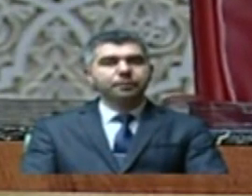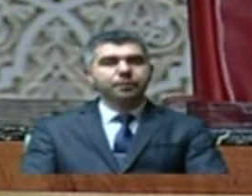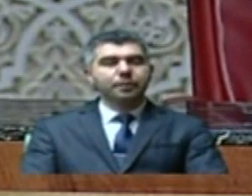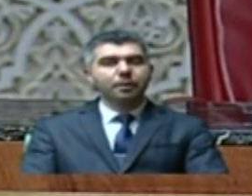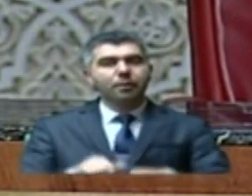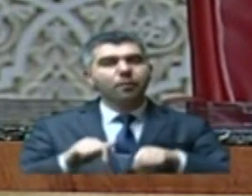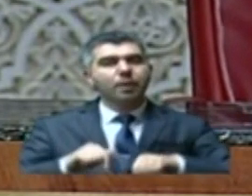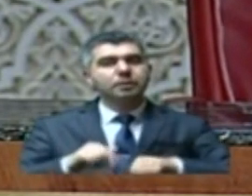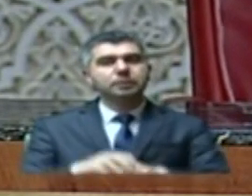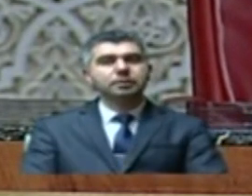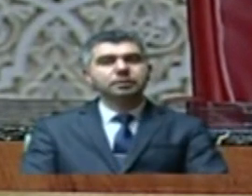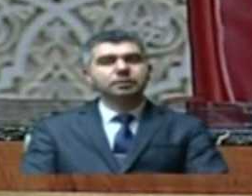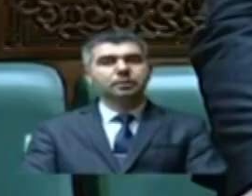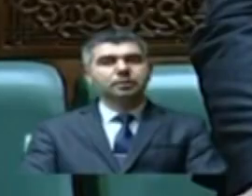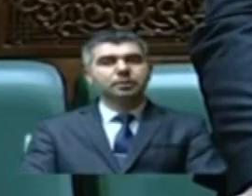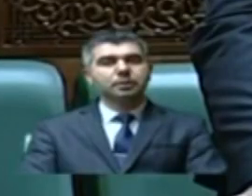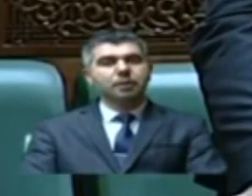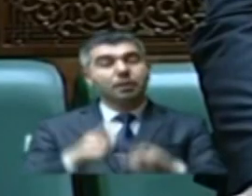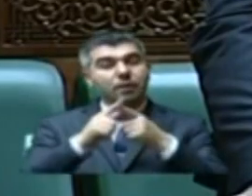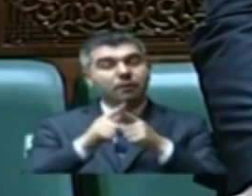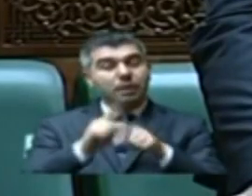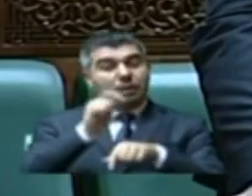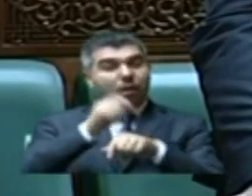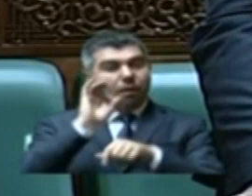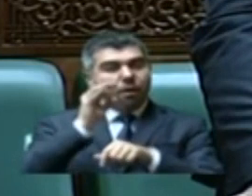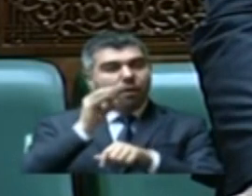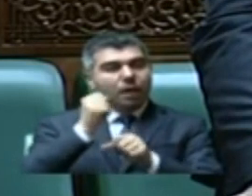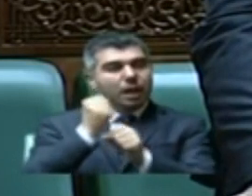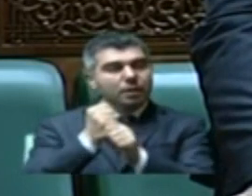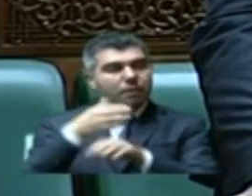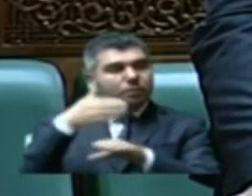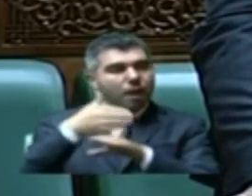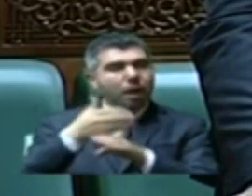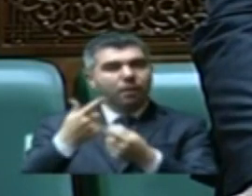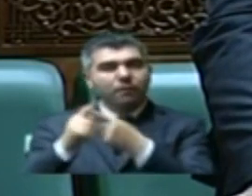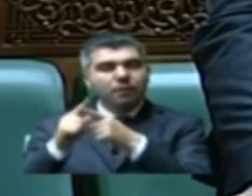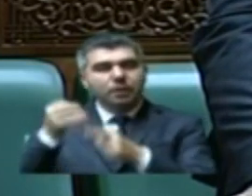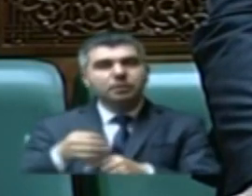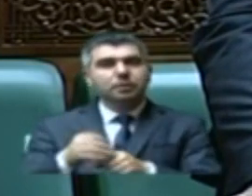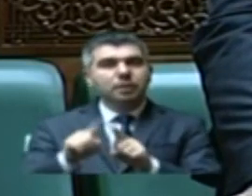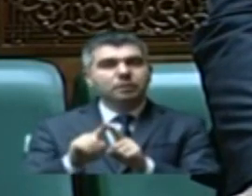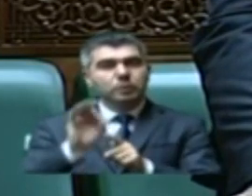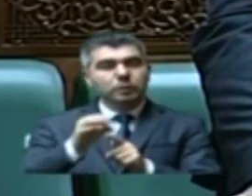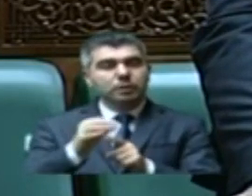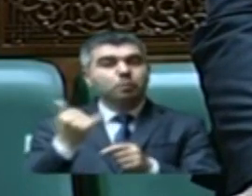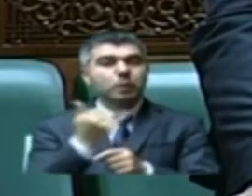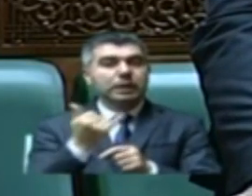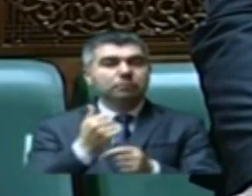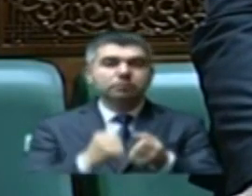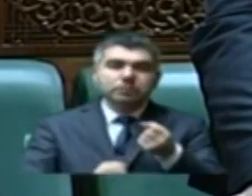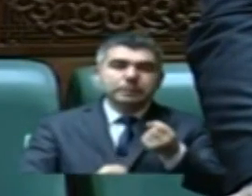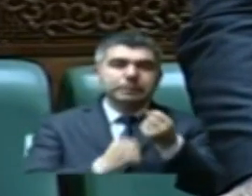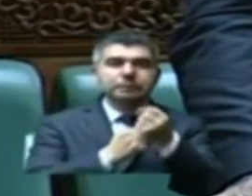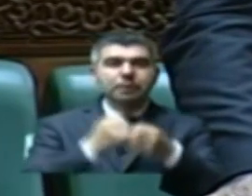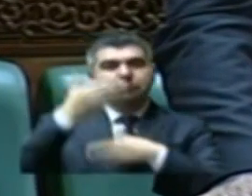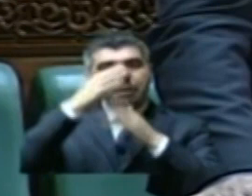سيد الوزيره، يعتبر قطاع الصناعه التقليديه مساهم في النشاط الاقتصادي الوطني، وهو